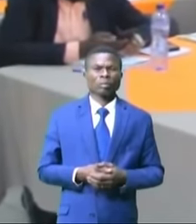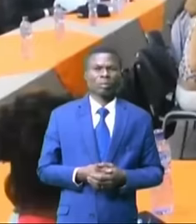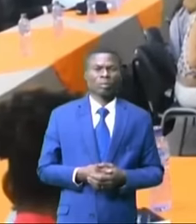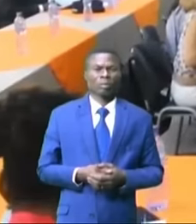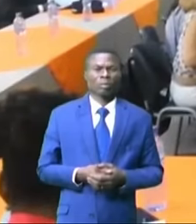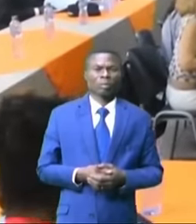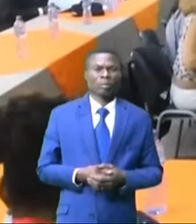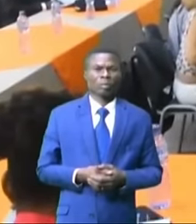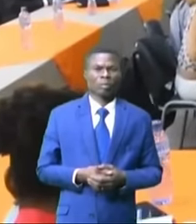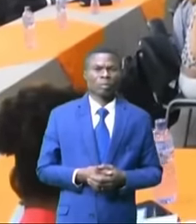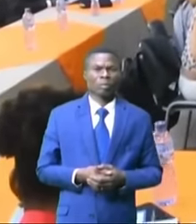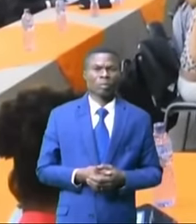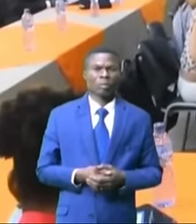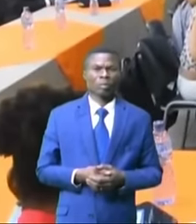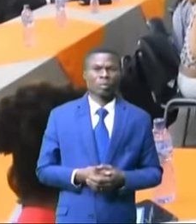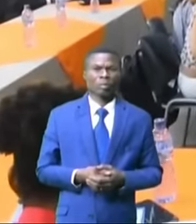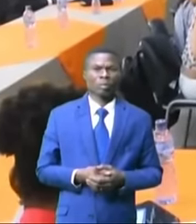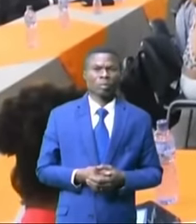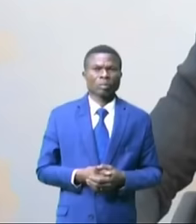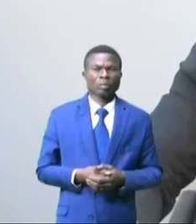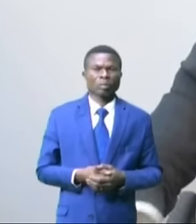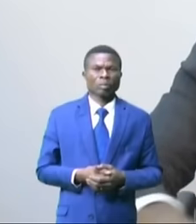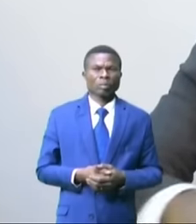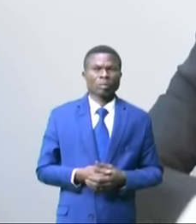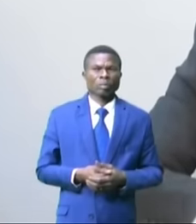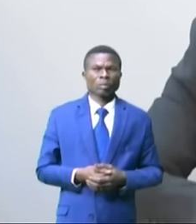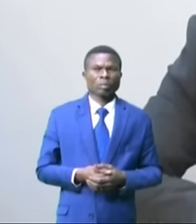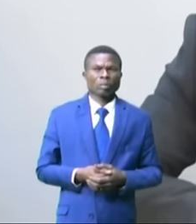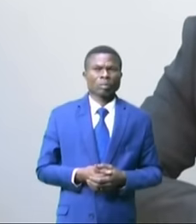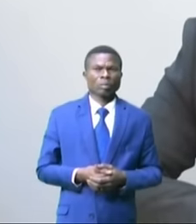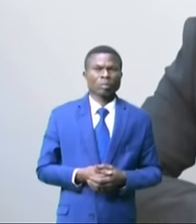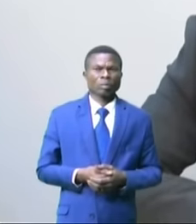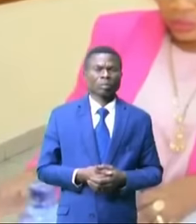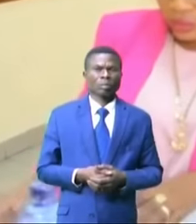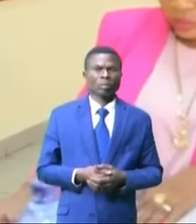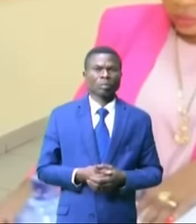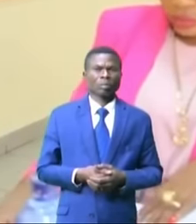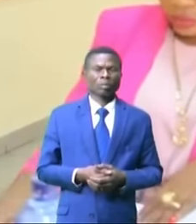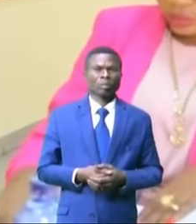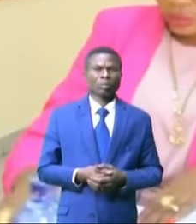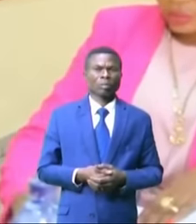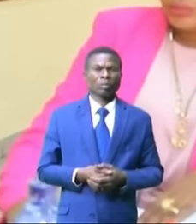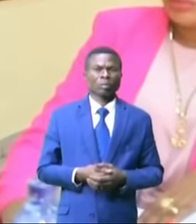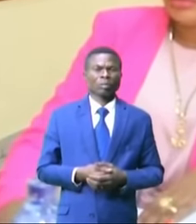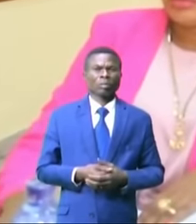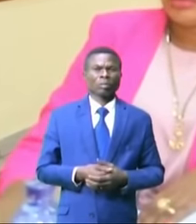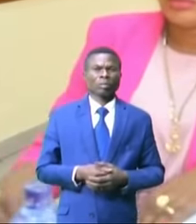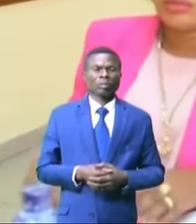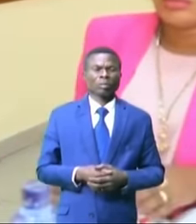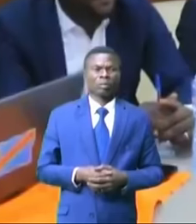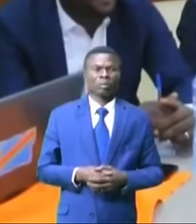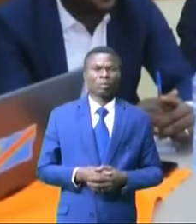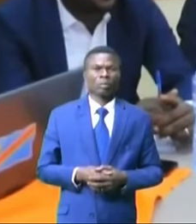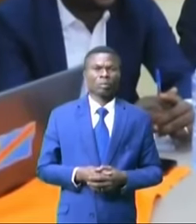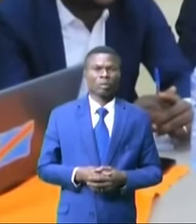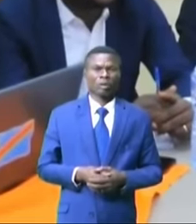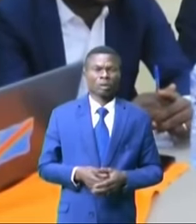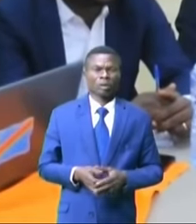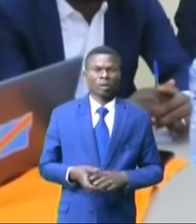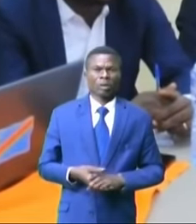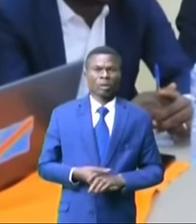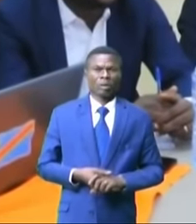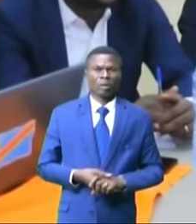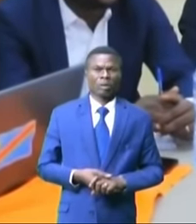conventions et instruments internationaux ratifiés et à éditer et à appliquer, le politique, les actes légaux